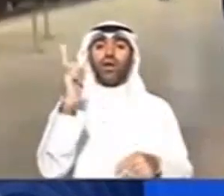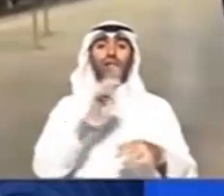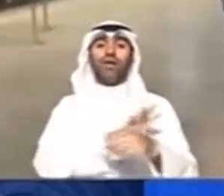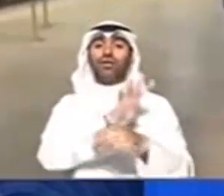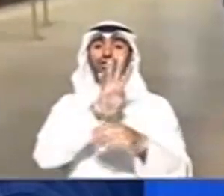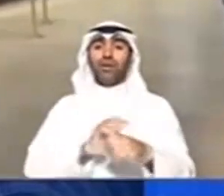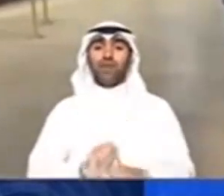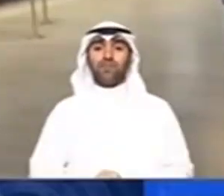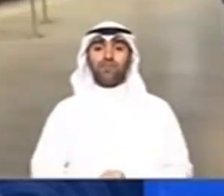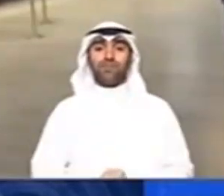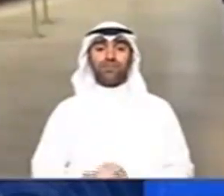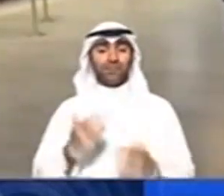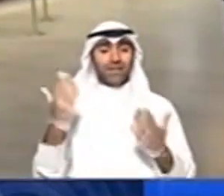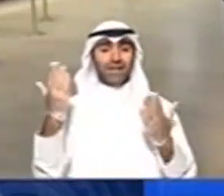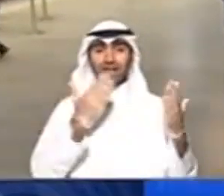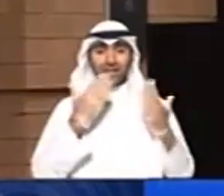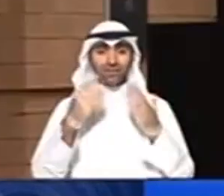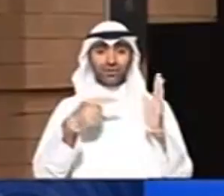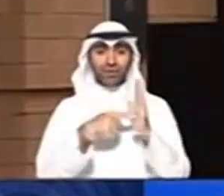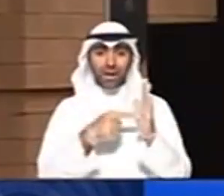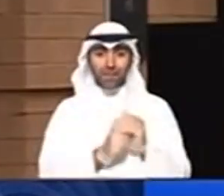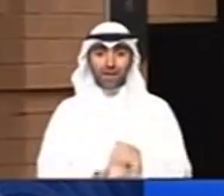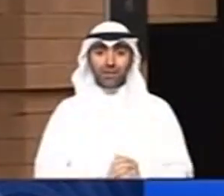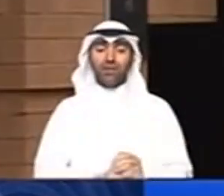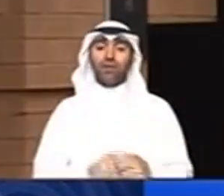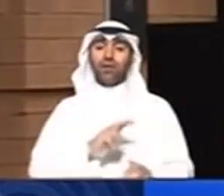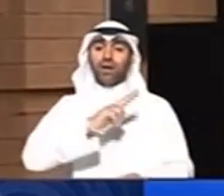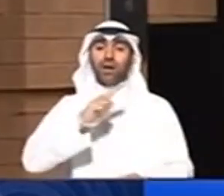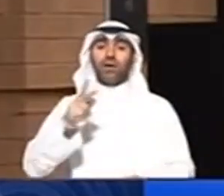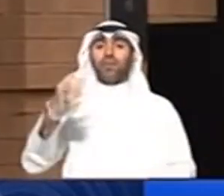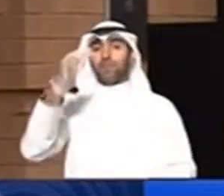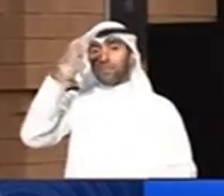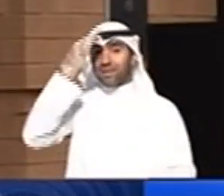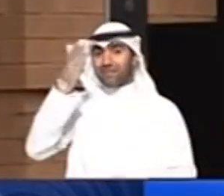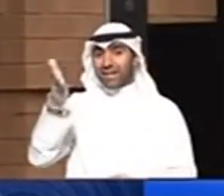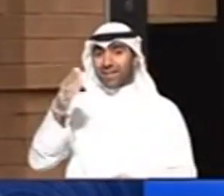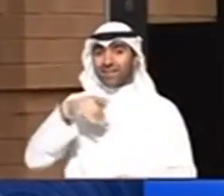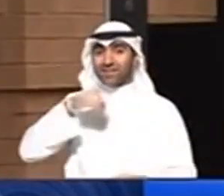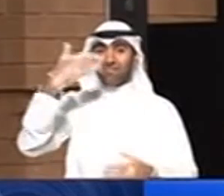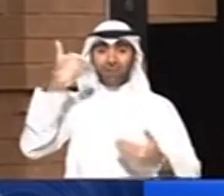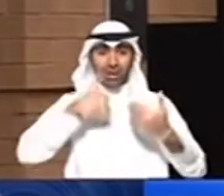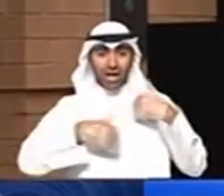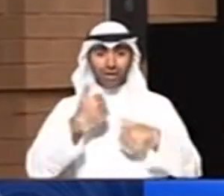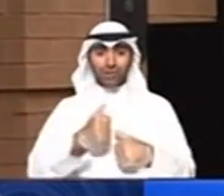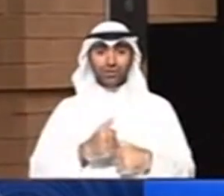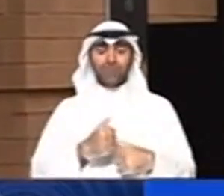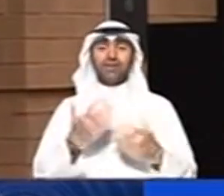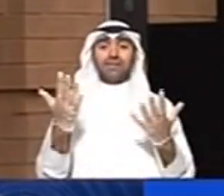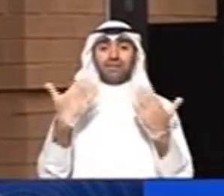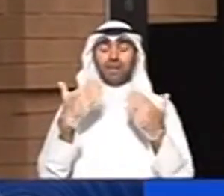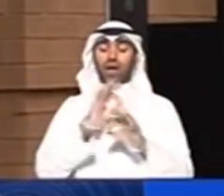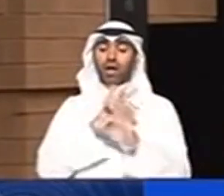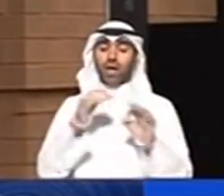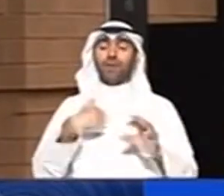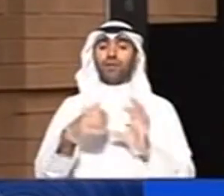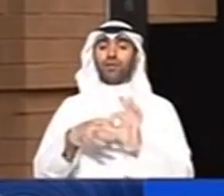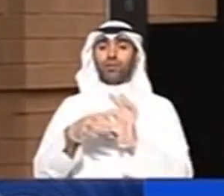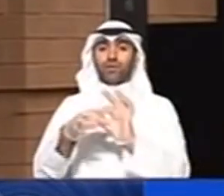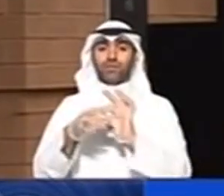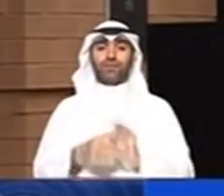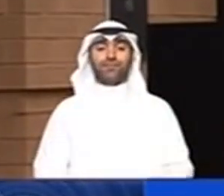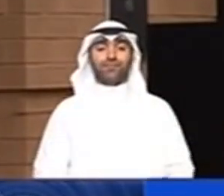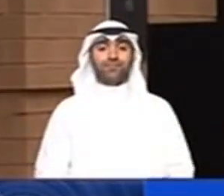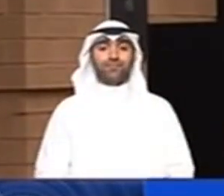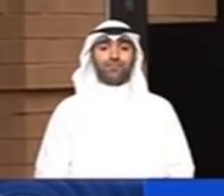اللازمة للمواطنين الكويتيين. تعليمات من حكومة دولة الكويت وتعليمات كريمة، منها بتوجيه السفارات والقنصليات